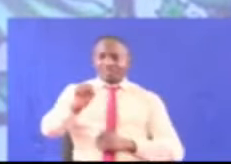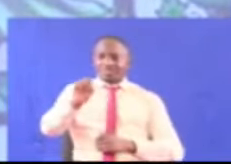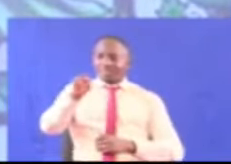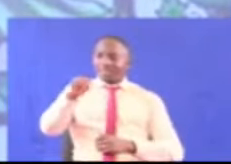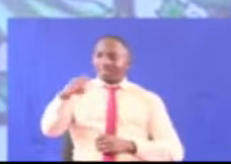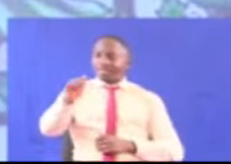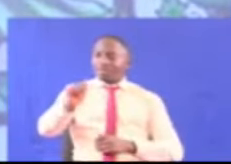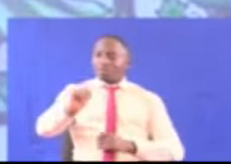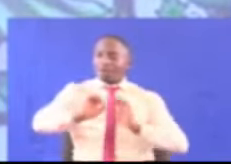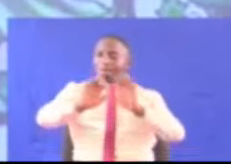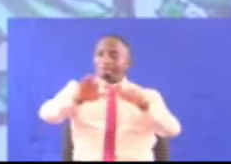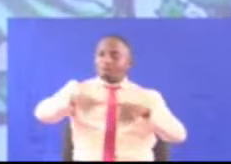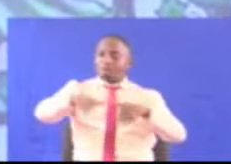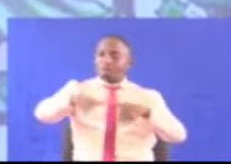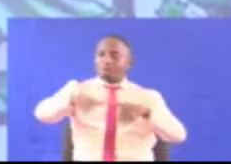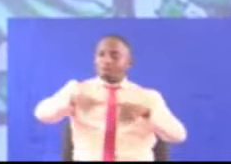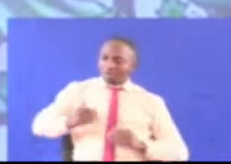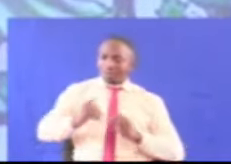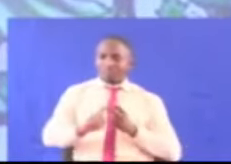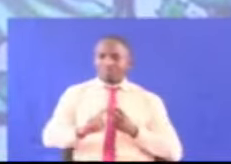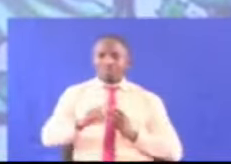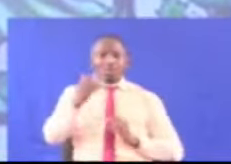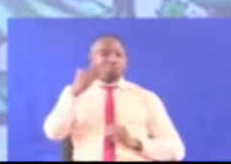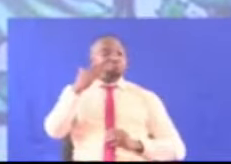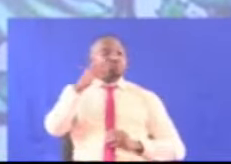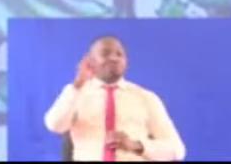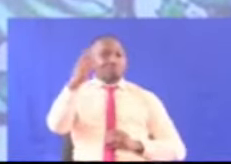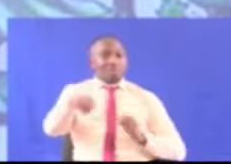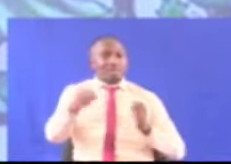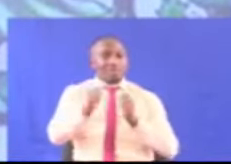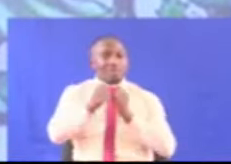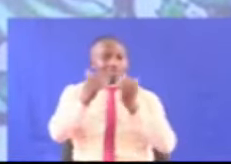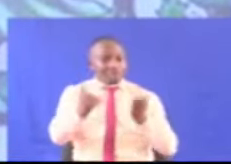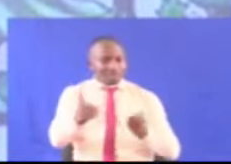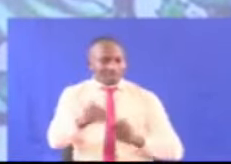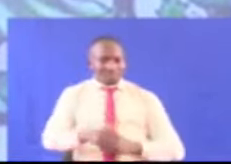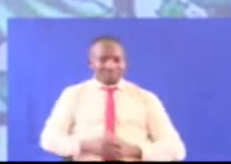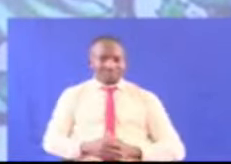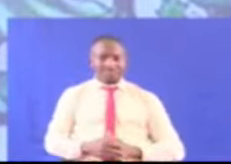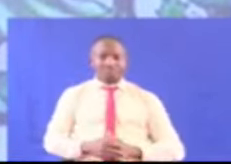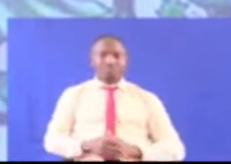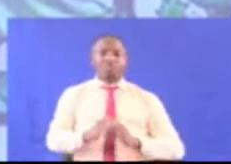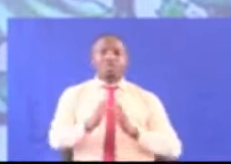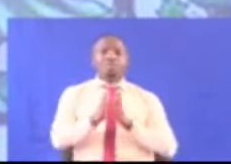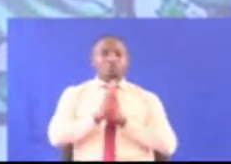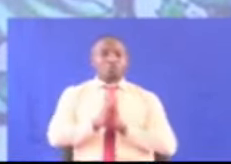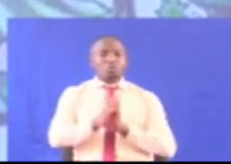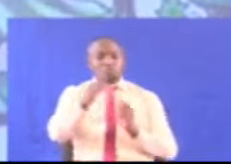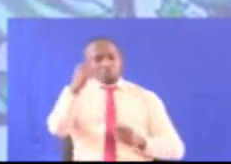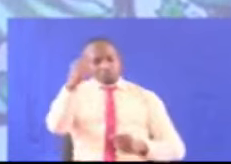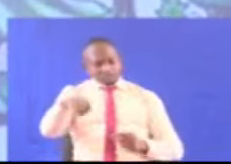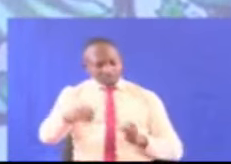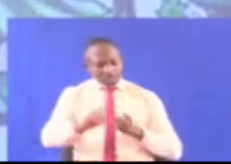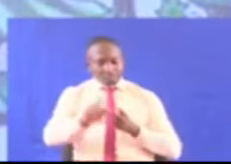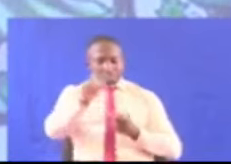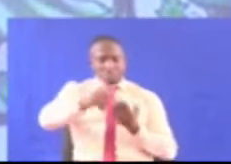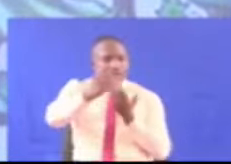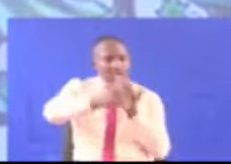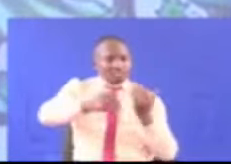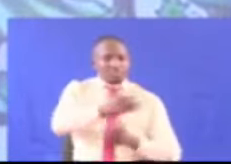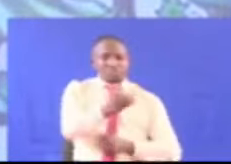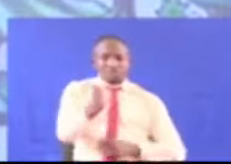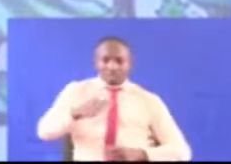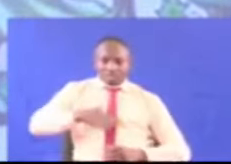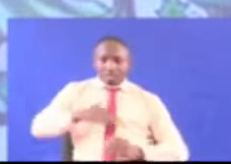seneta wa bunge wanawake huyu jamani. Muhimu sana mambo haya, muhimu sana. Kwa hiyo ninawashukuru sana sana wananchi